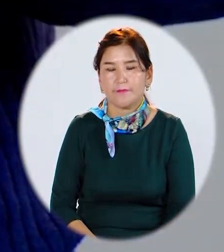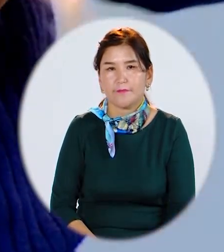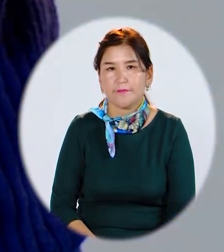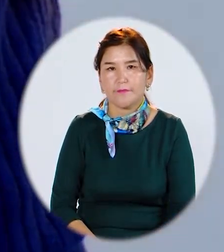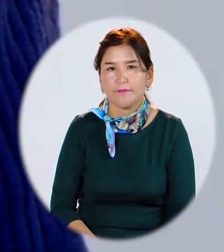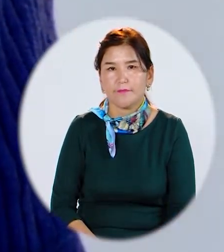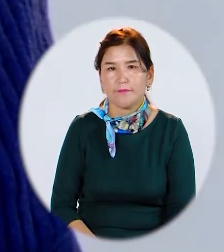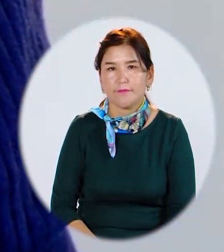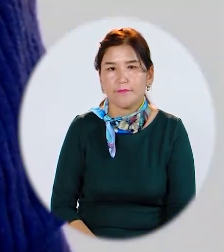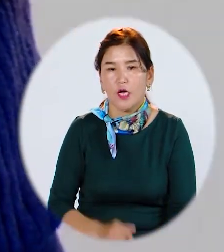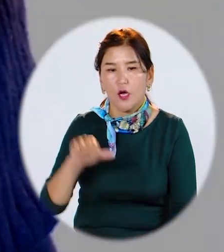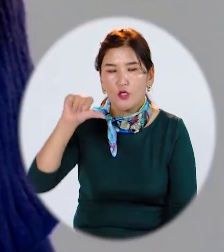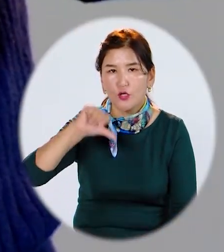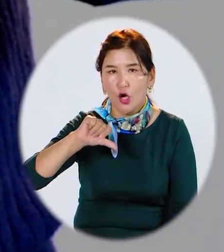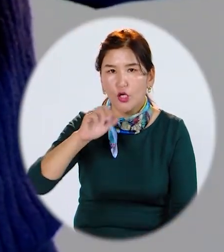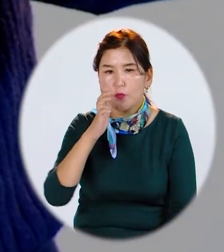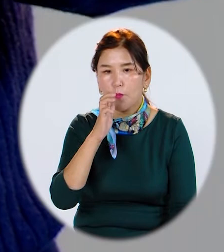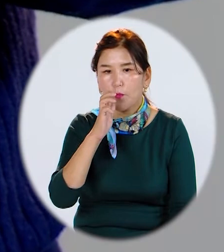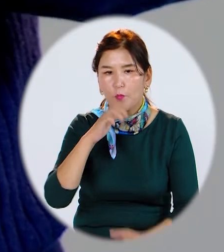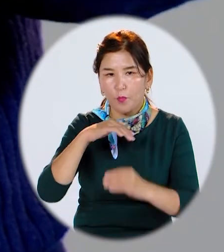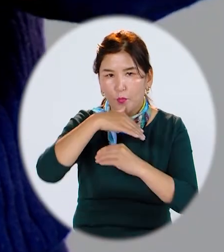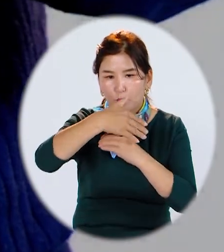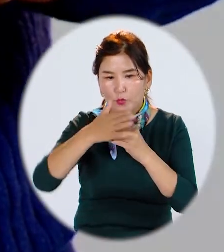За ингээд доод бүслүүрийг холболоо.